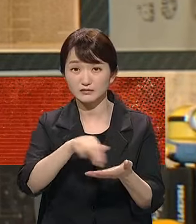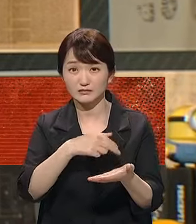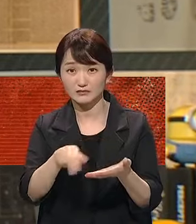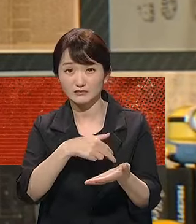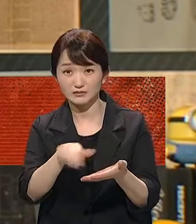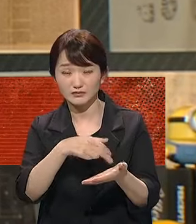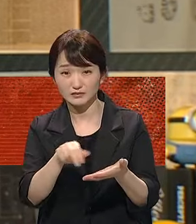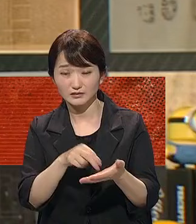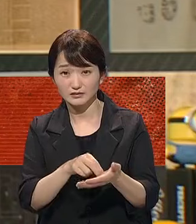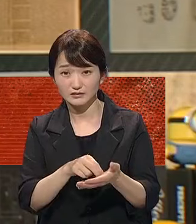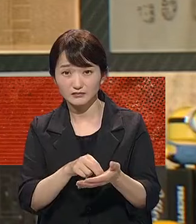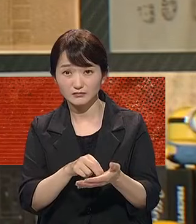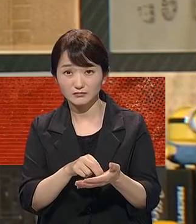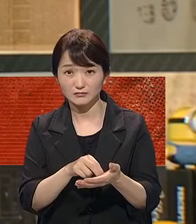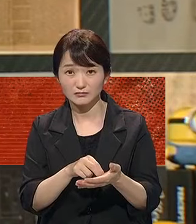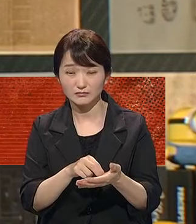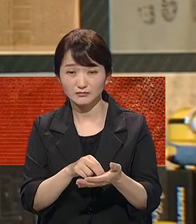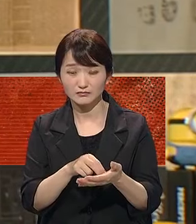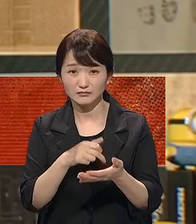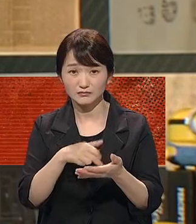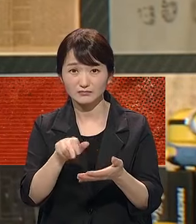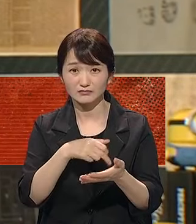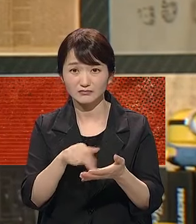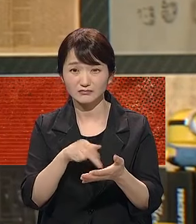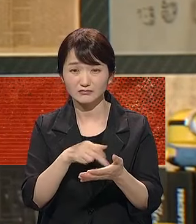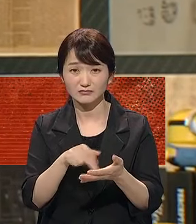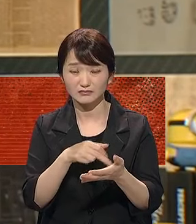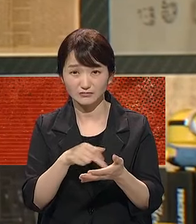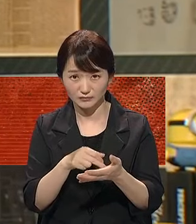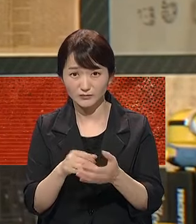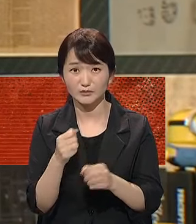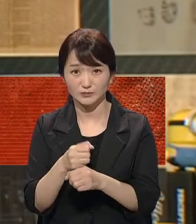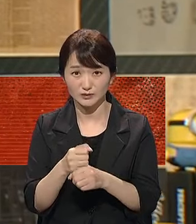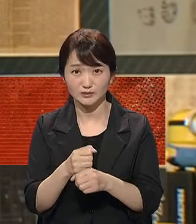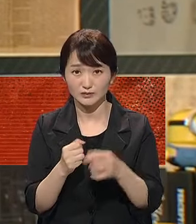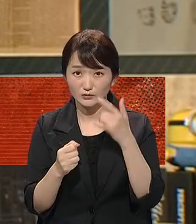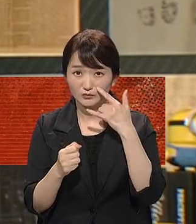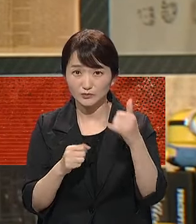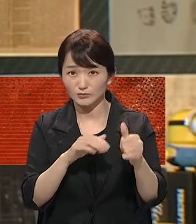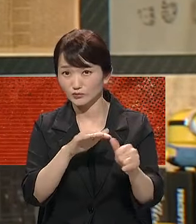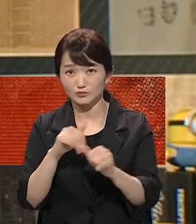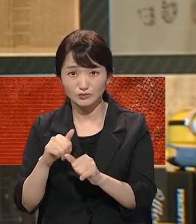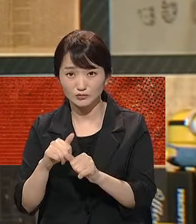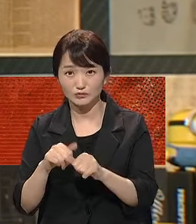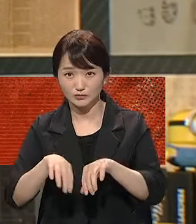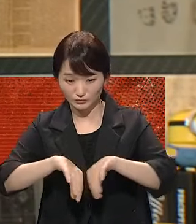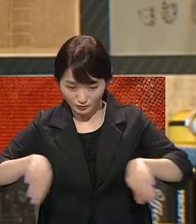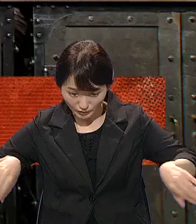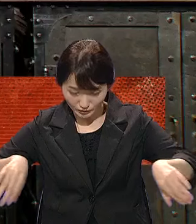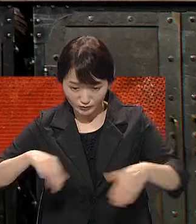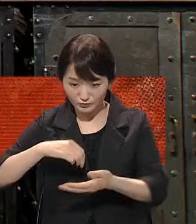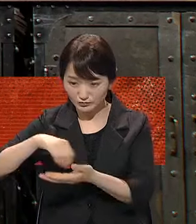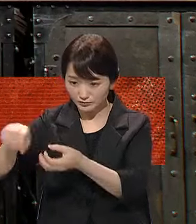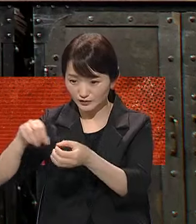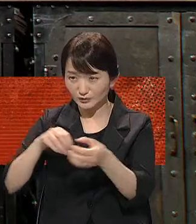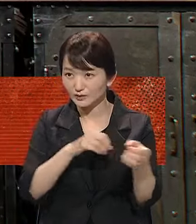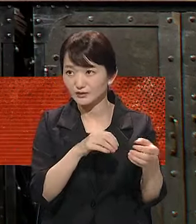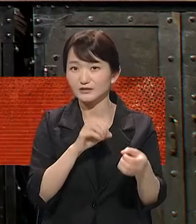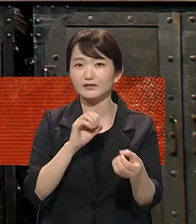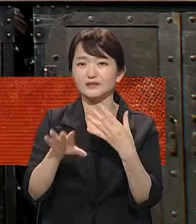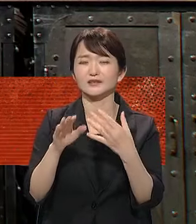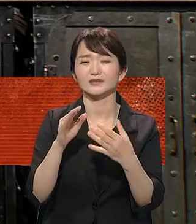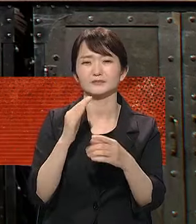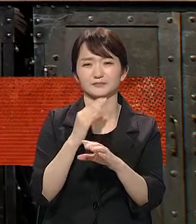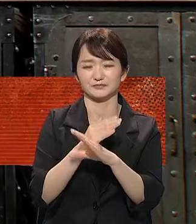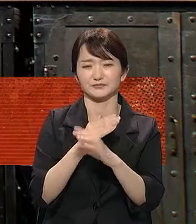파버려 그래서 엄마 아빠랑 어 어만 불러 이왕지사 이렇게 된 거 따로 가는 거야 그냥 X 자